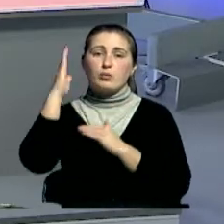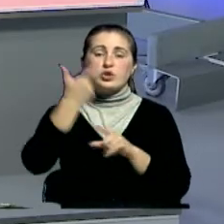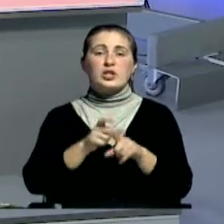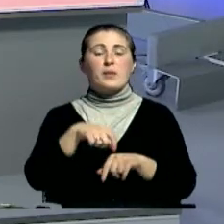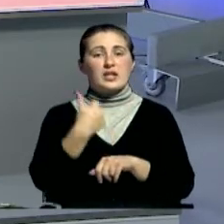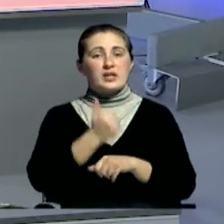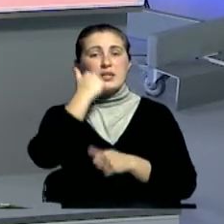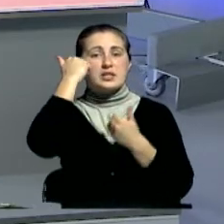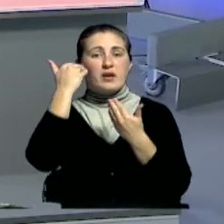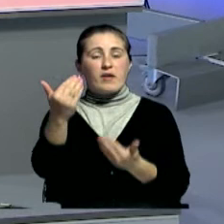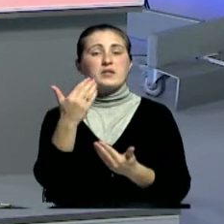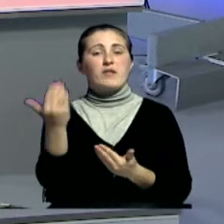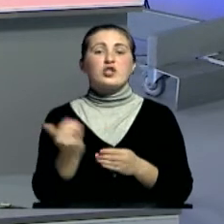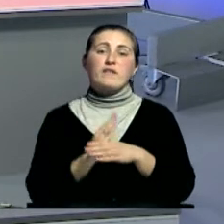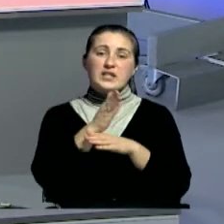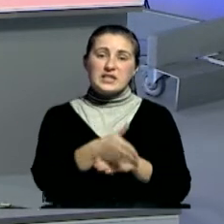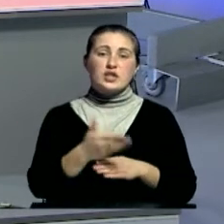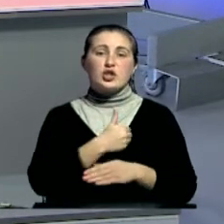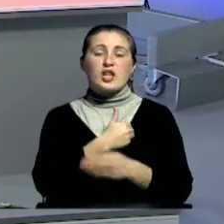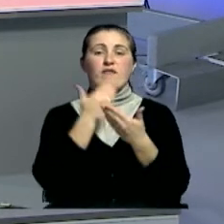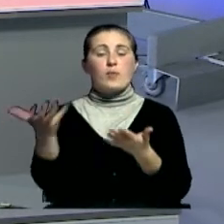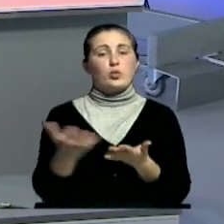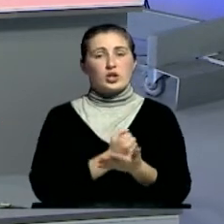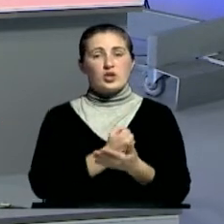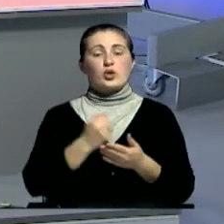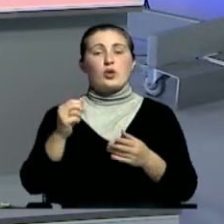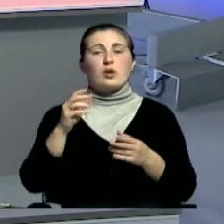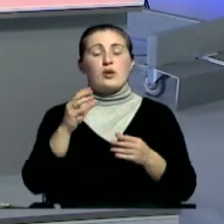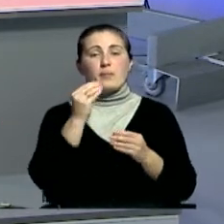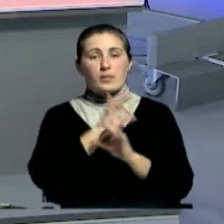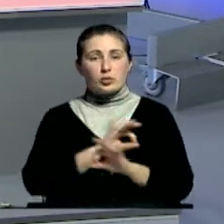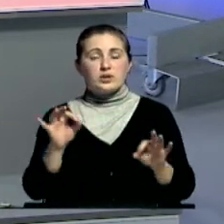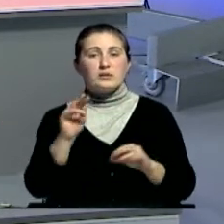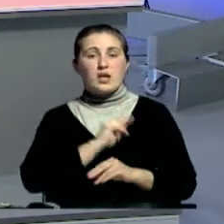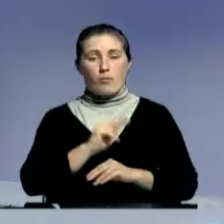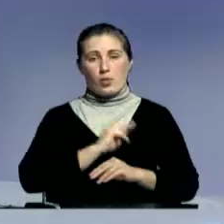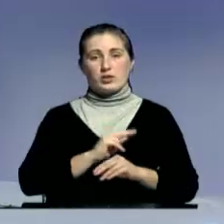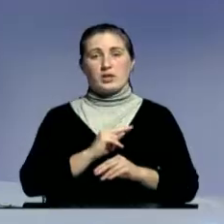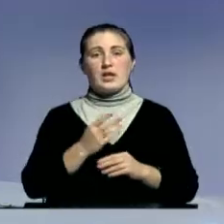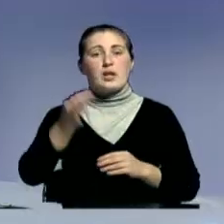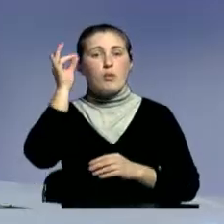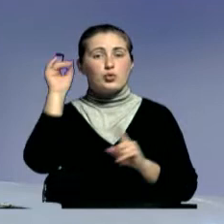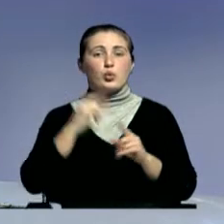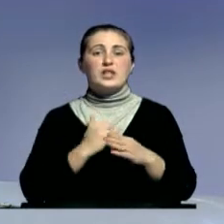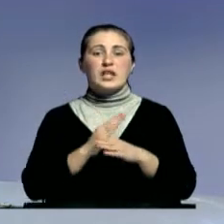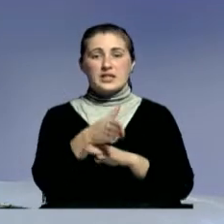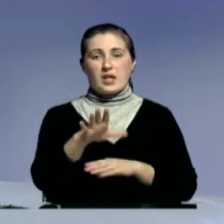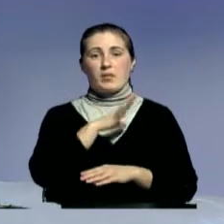главное, спасибо вам за ваш визит. Желаю вам удачи, успехов, продуктивной работы. Напомню, что у нас в